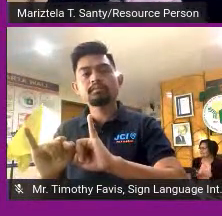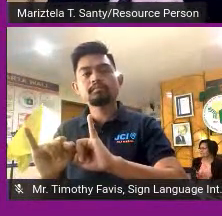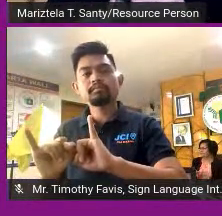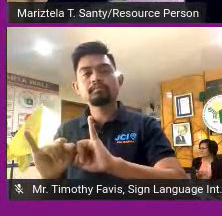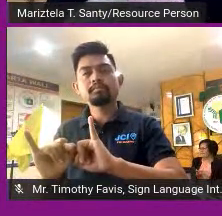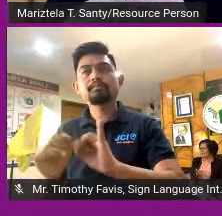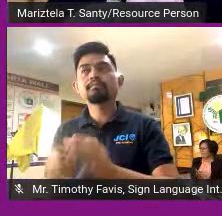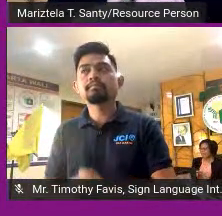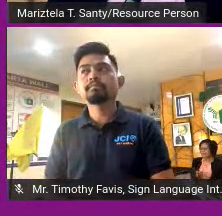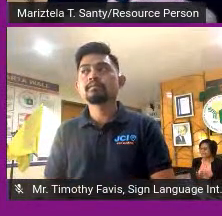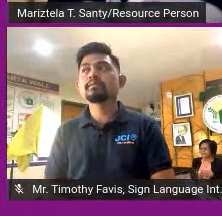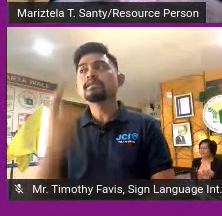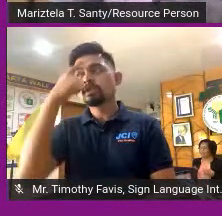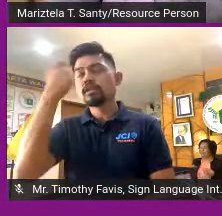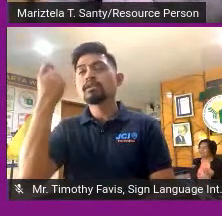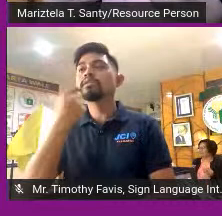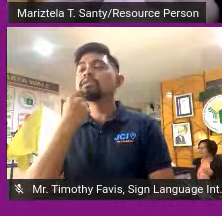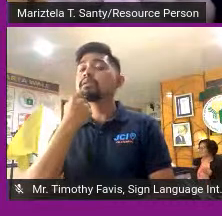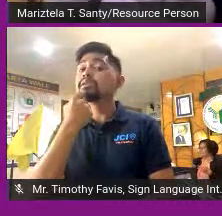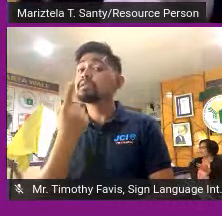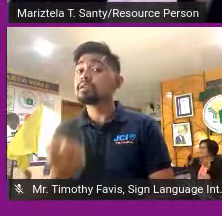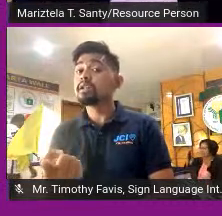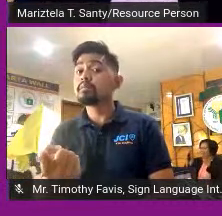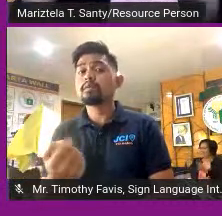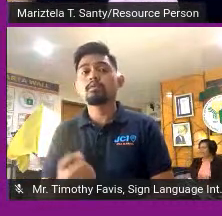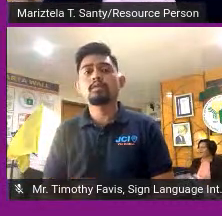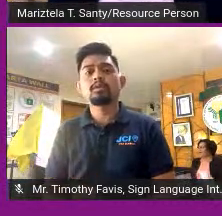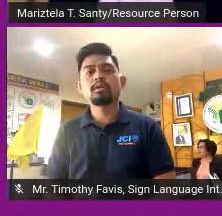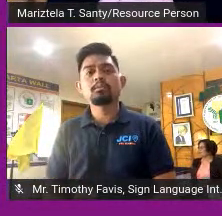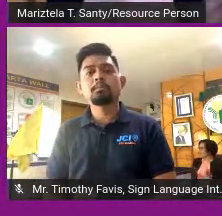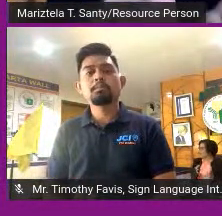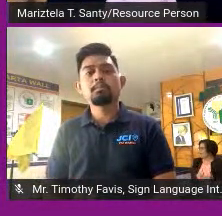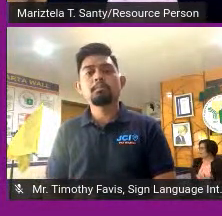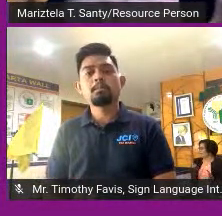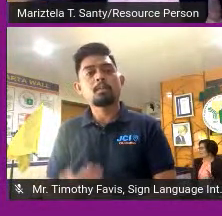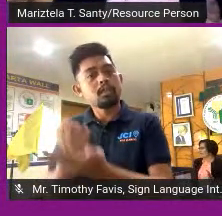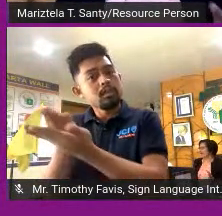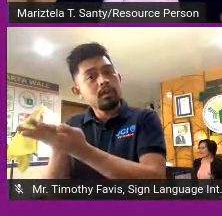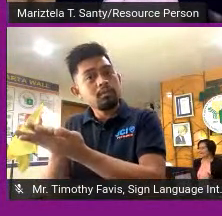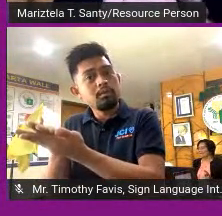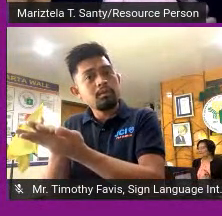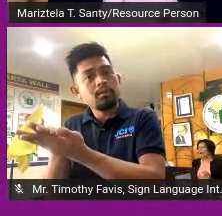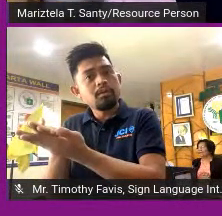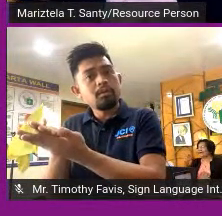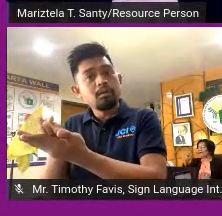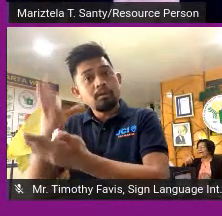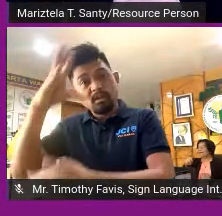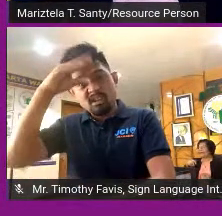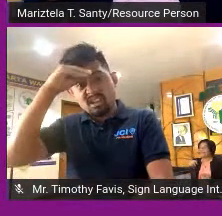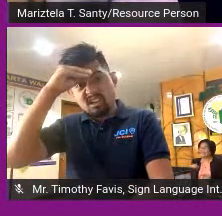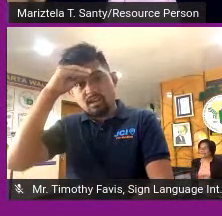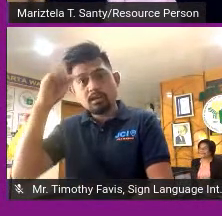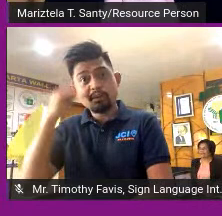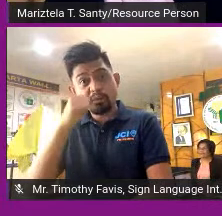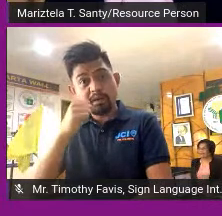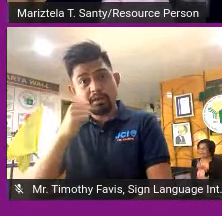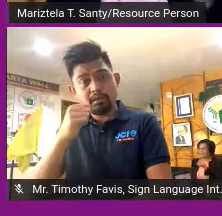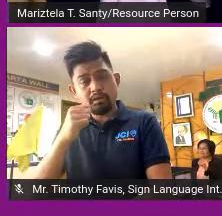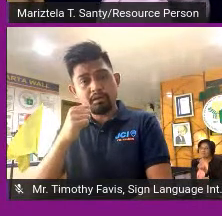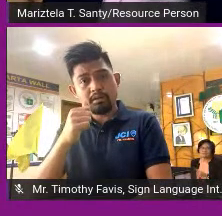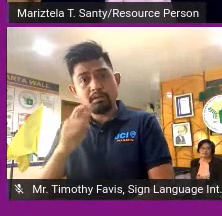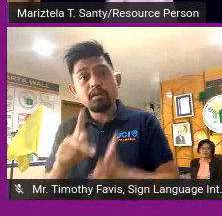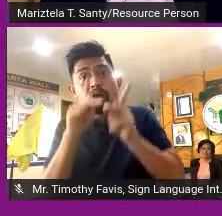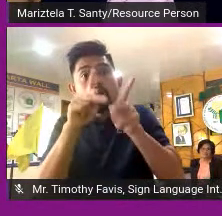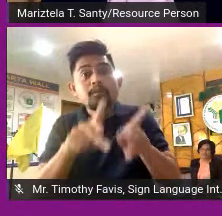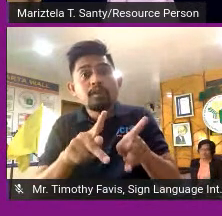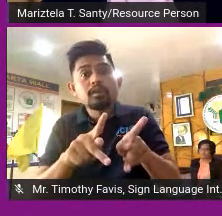na, pag sinabing ang hinihingi ay kung lalaki o babae, ang nakalagay ay gender. It